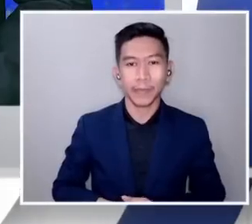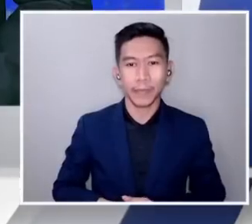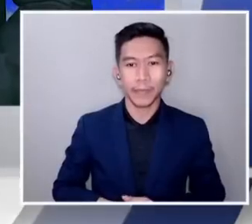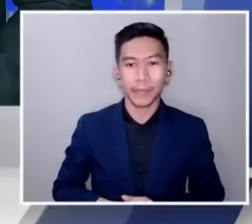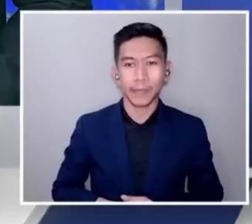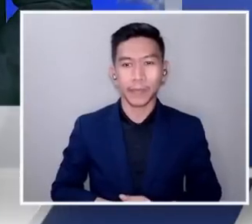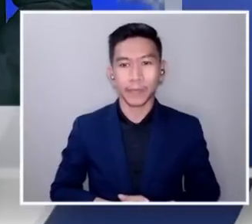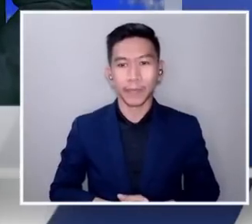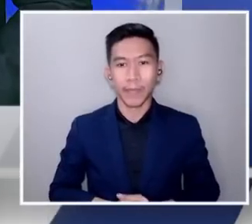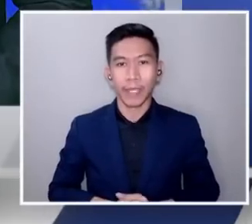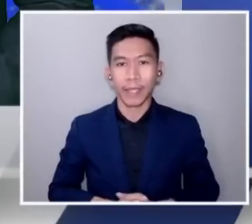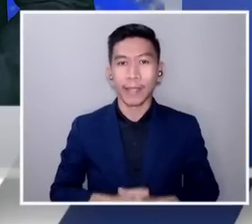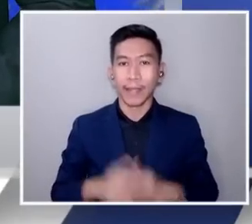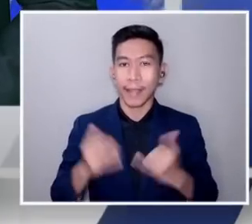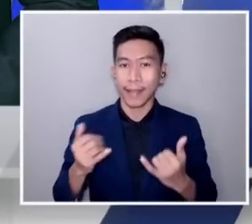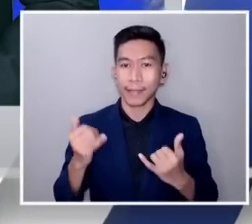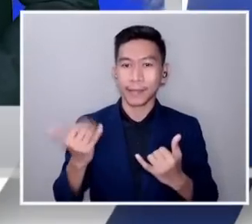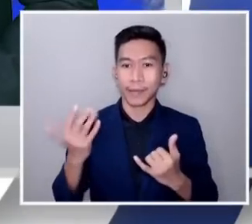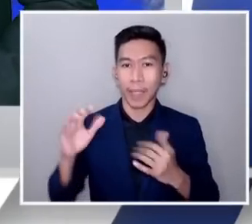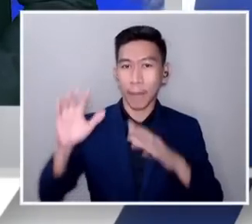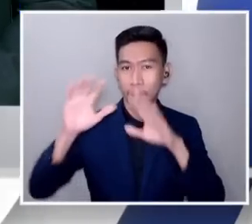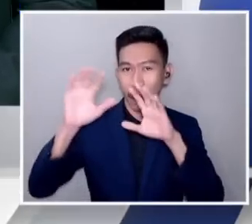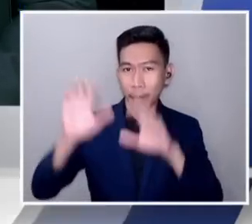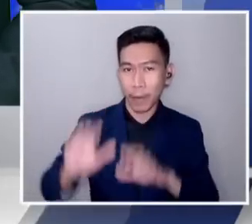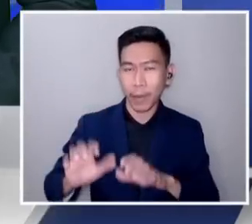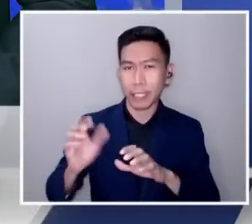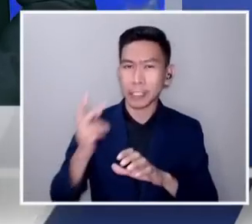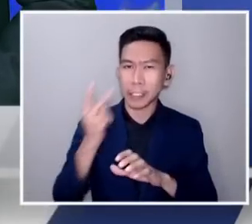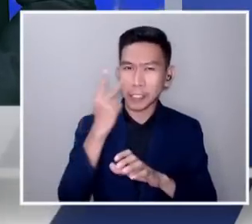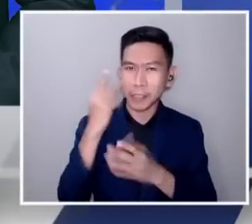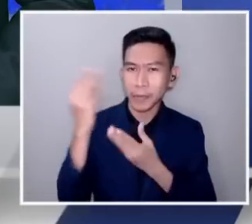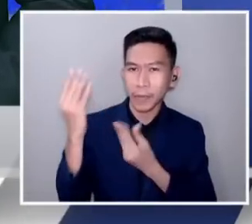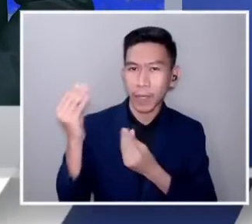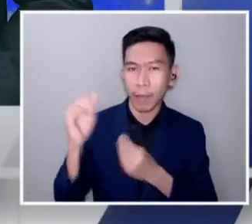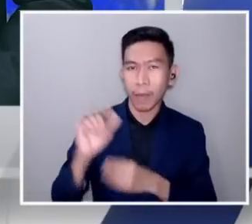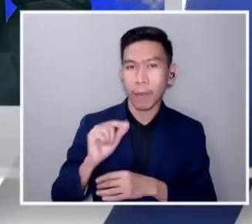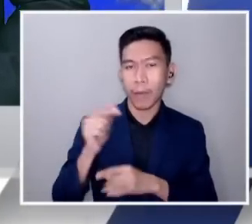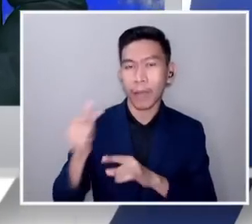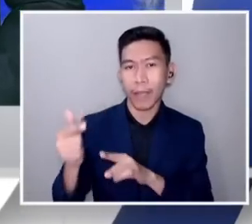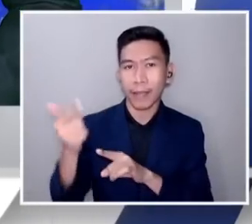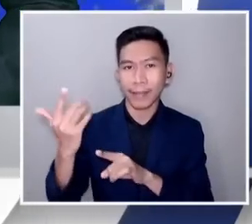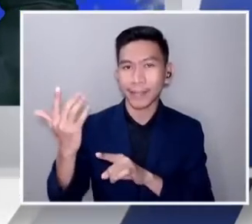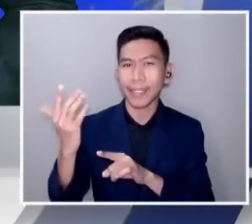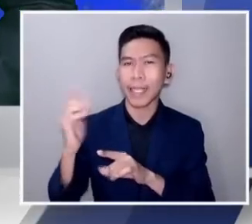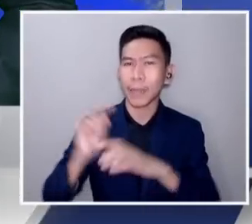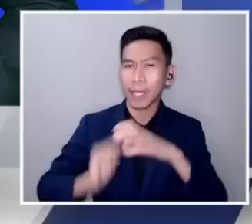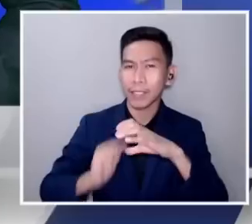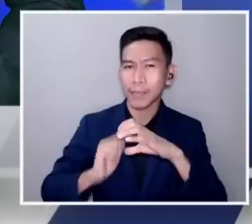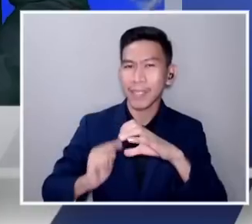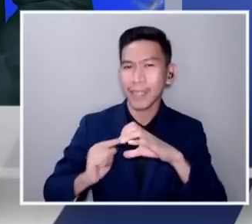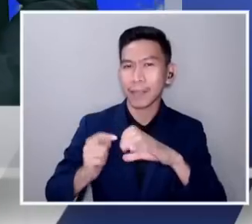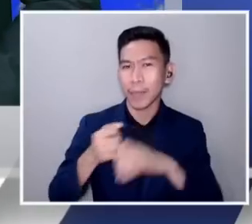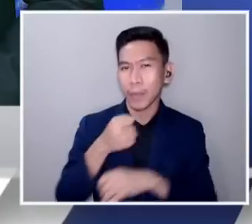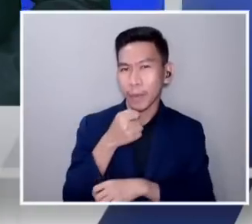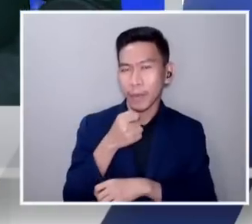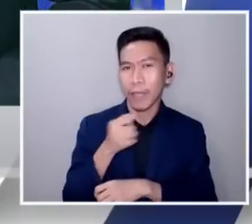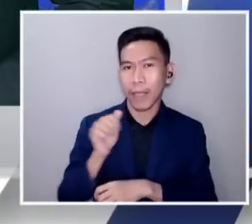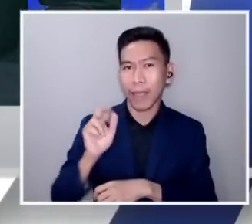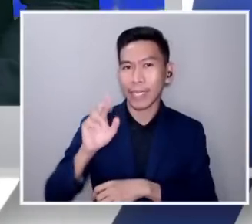Alamin po naman natin ang lagay ng panahon mula kay ABS-CBN resident meteorologist Ariel Rojas.